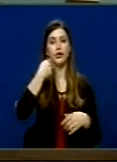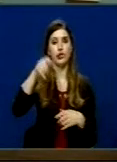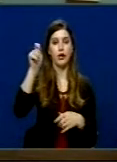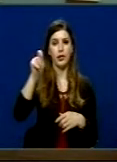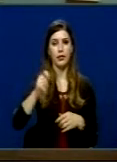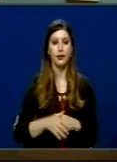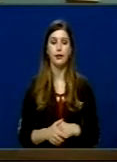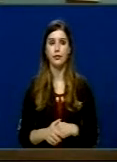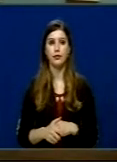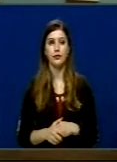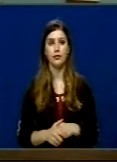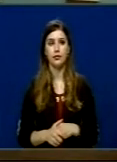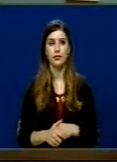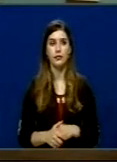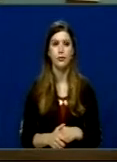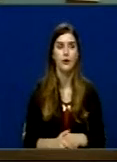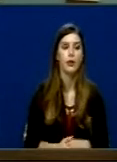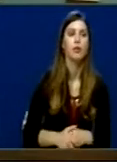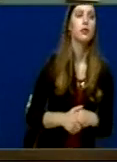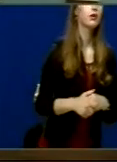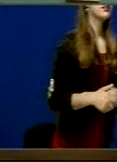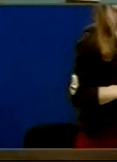ku nuk ka ndërtim.